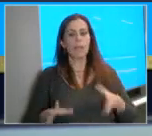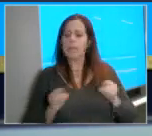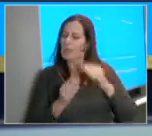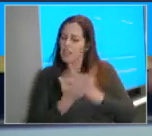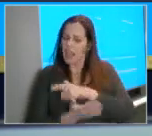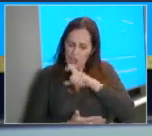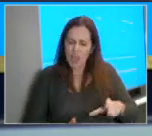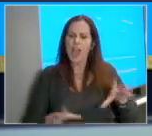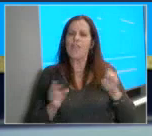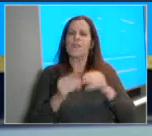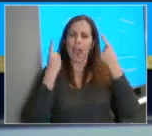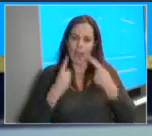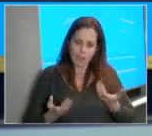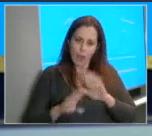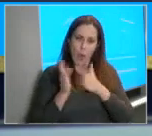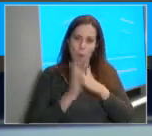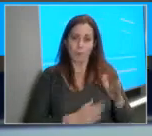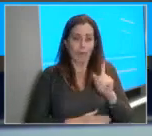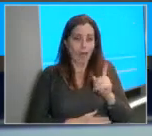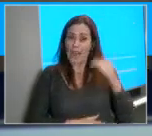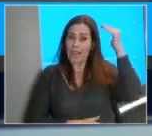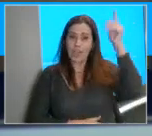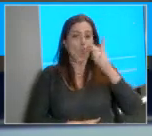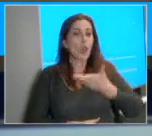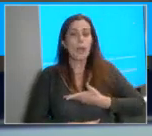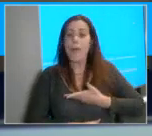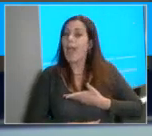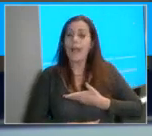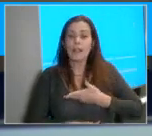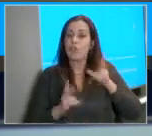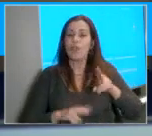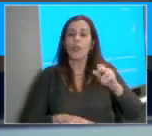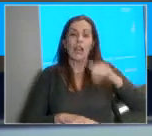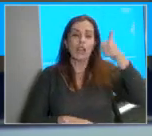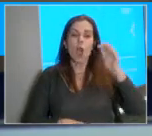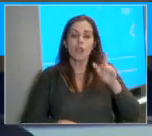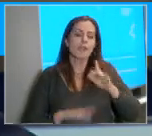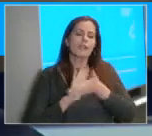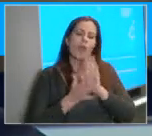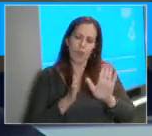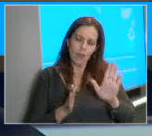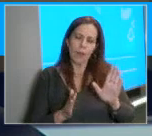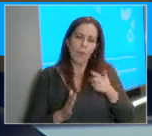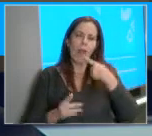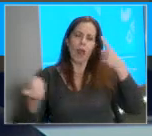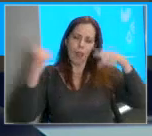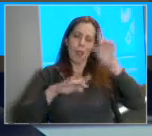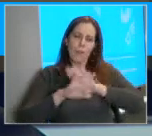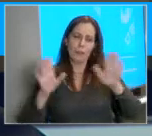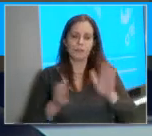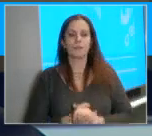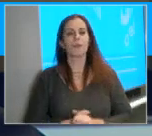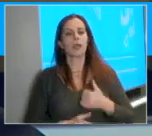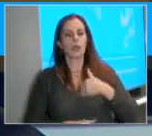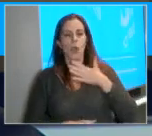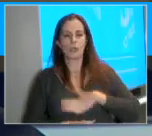כתב אישום ועם החרדים והכל בסדר. רק שגנץ לא קיבל את האפשרות להיות ראשון, נכון? אז זה הכל, אז בואו לא נעטוף את המשחקים האלה. טוב, חברים, אני